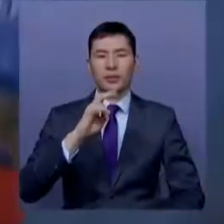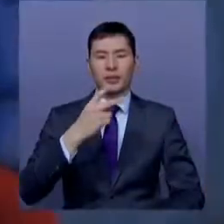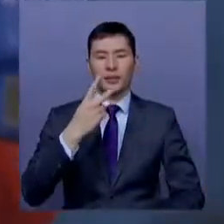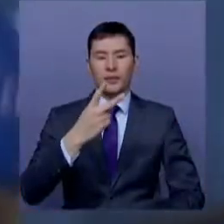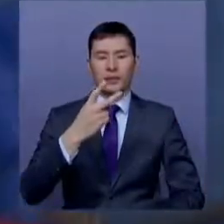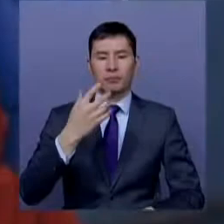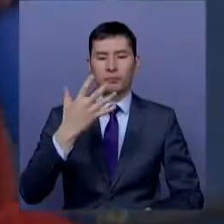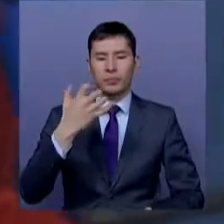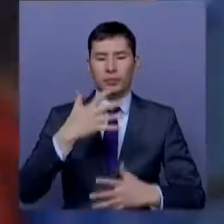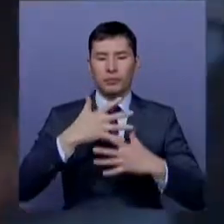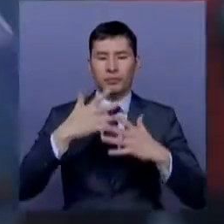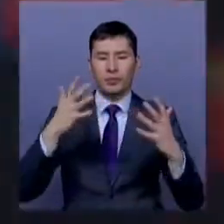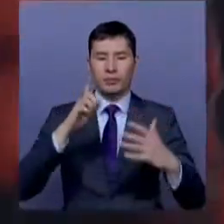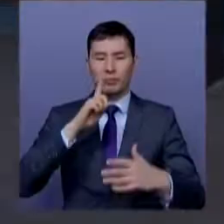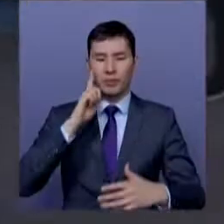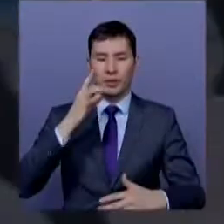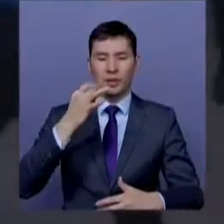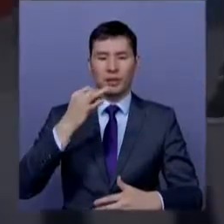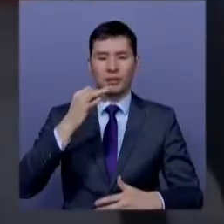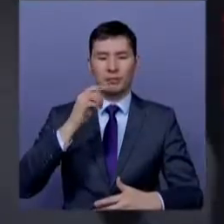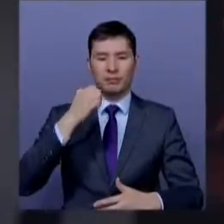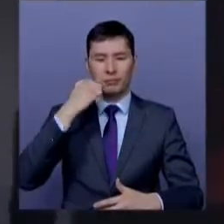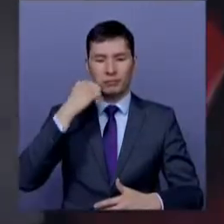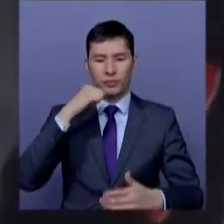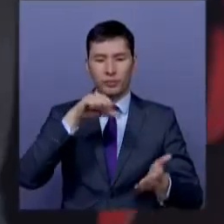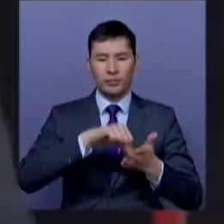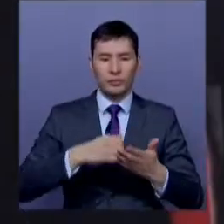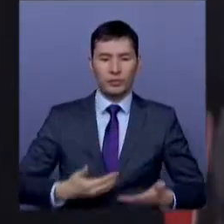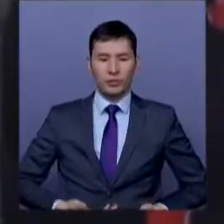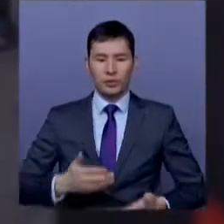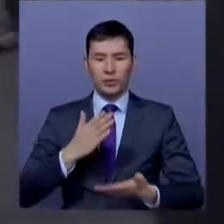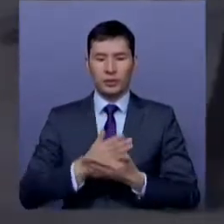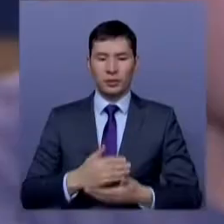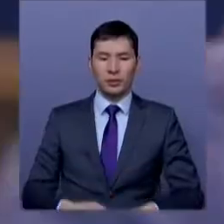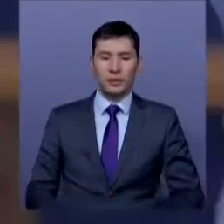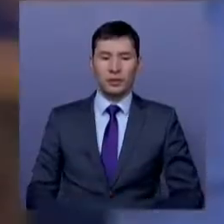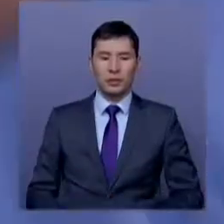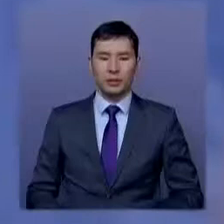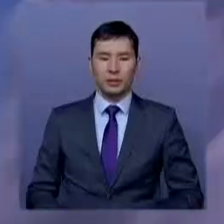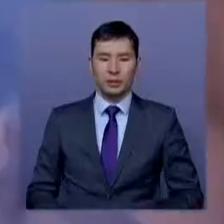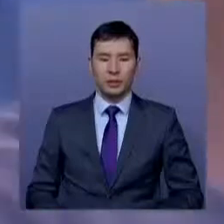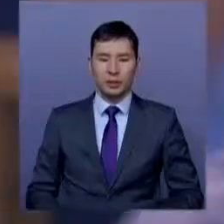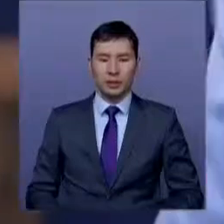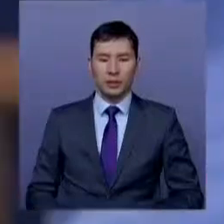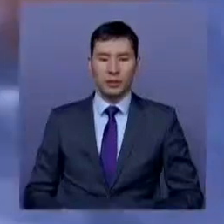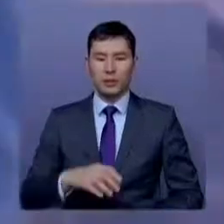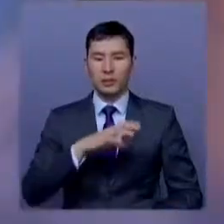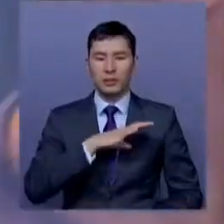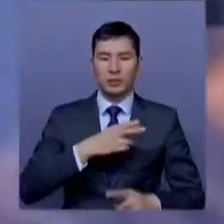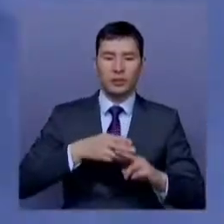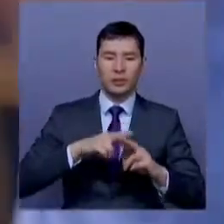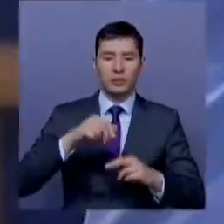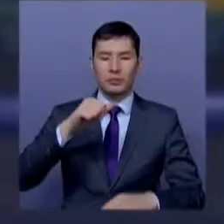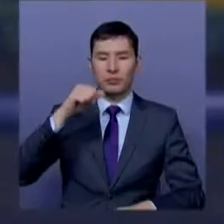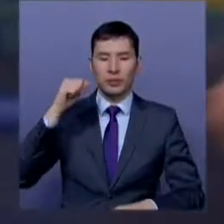астам жас отбасылардан бөлек қариялар тұрып жатыр. 2,5 мыңнан астам мектеп жасындағы балалар бар. Өткен жылдың 11-ші қарашасы күні қала